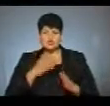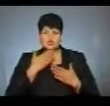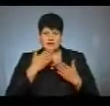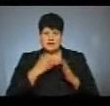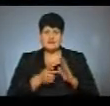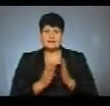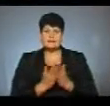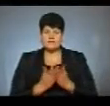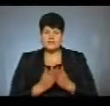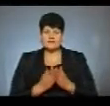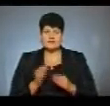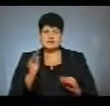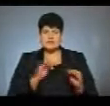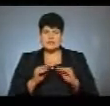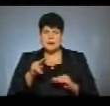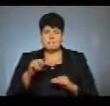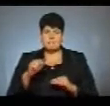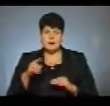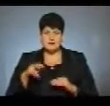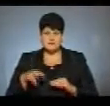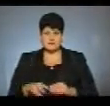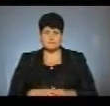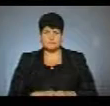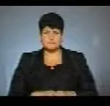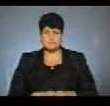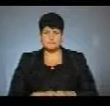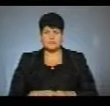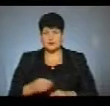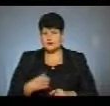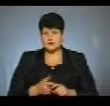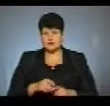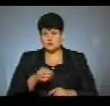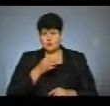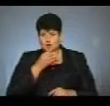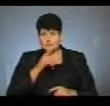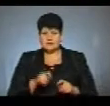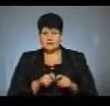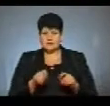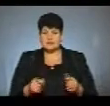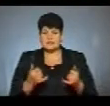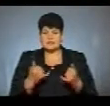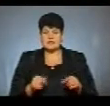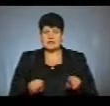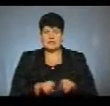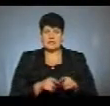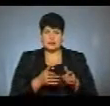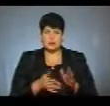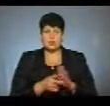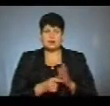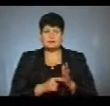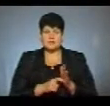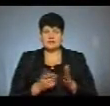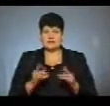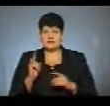складає пазл-мозаїку із 4-річним сином Данилом. Мені дуже подобається, що відкрили зараз ось таку от кімнату,